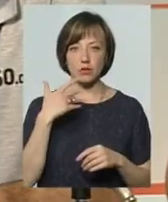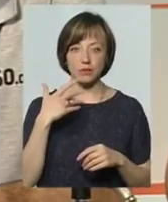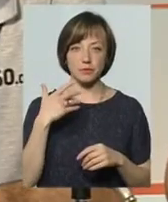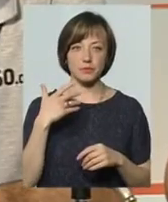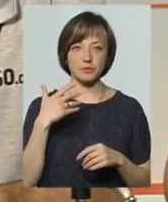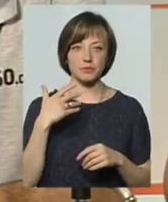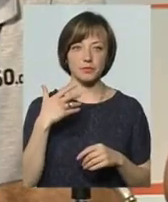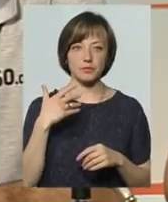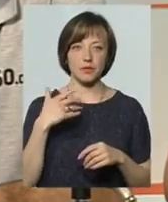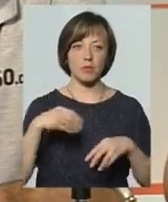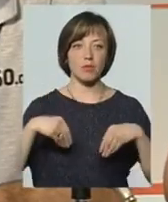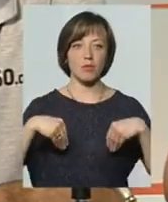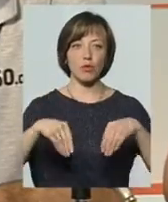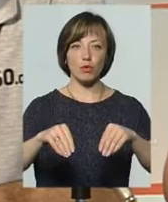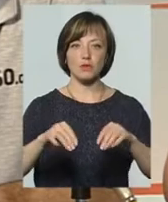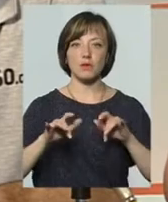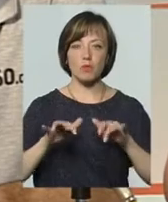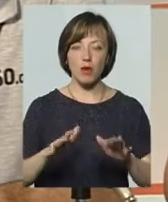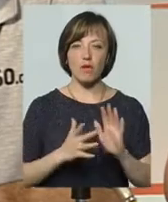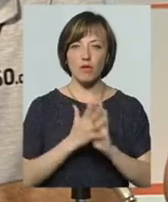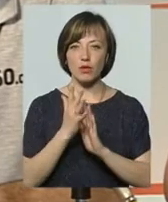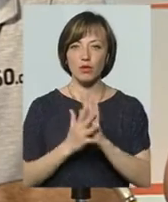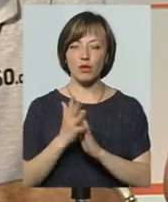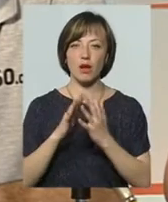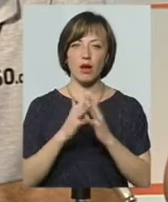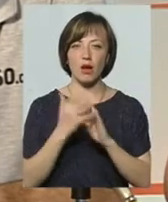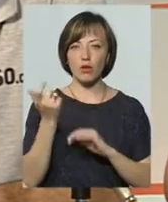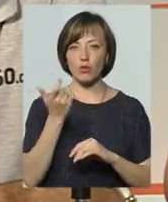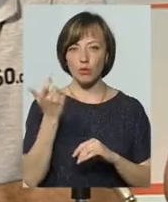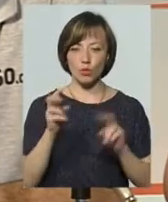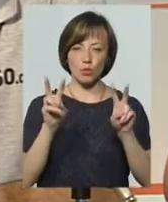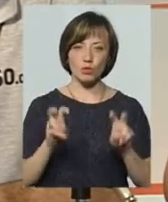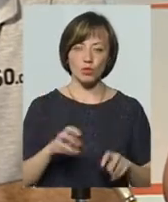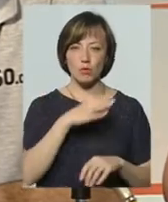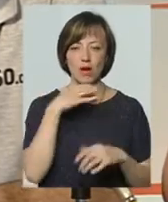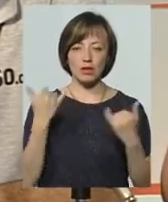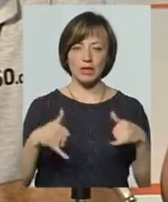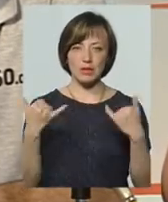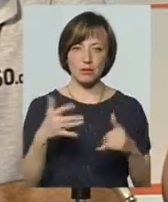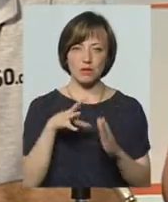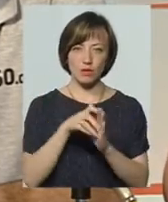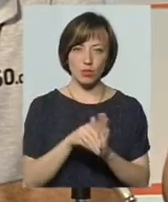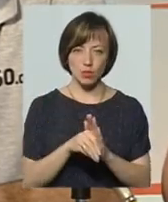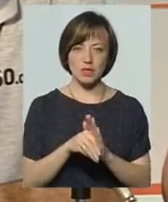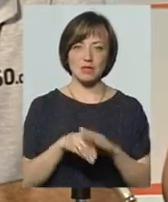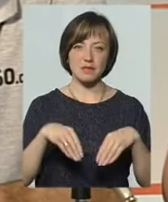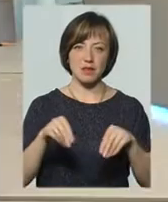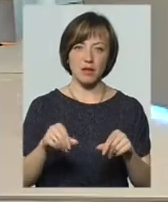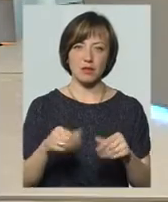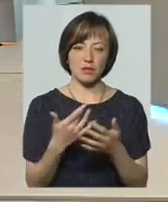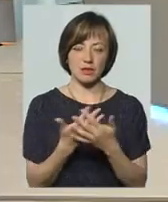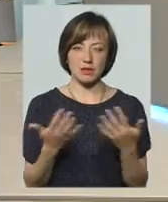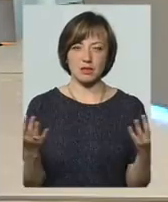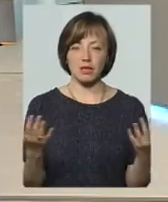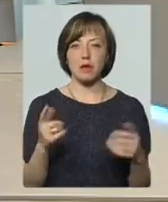саме посівної, коли ми саме вирощуємо агрокультури, тому що багато пестицидів вноситься в мінеральних різних добрив.